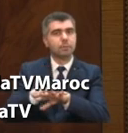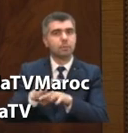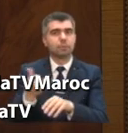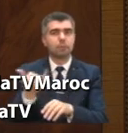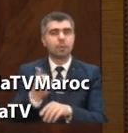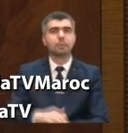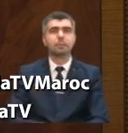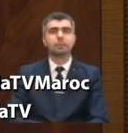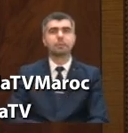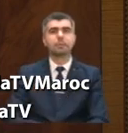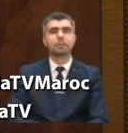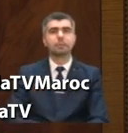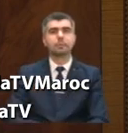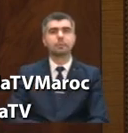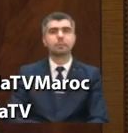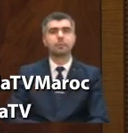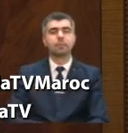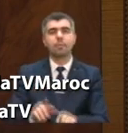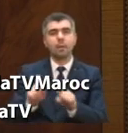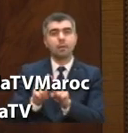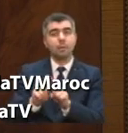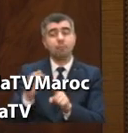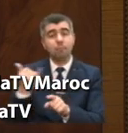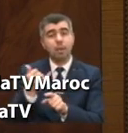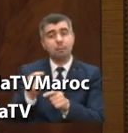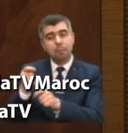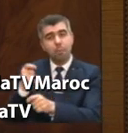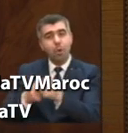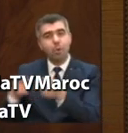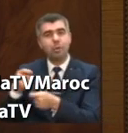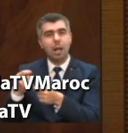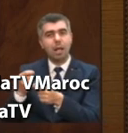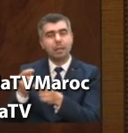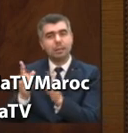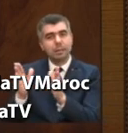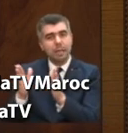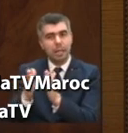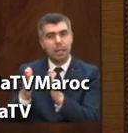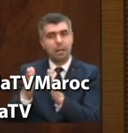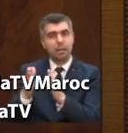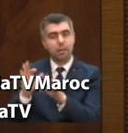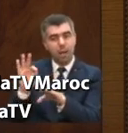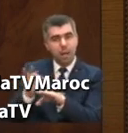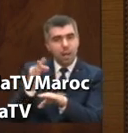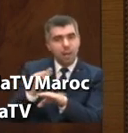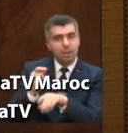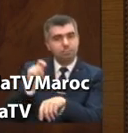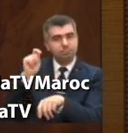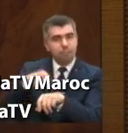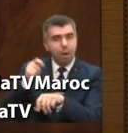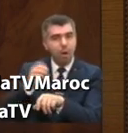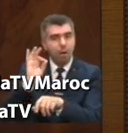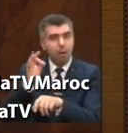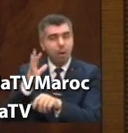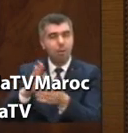بعين الاعتبار المعاناة التجار الصغار والصناع التقليديين وتمكينهم